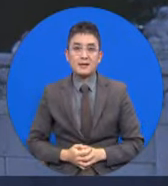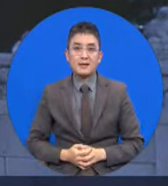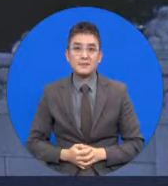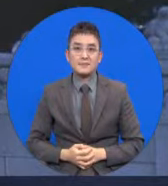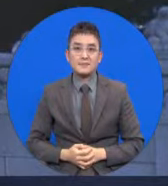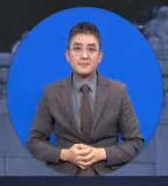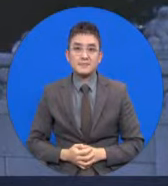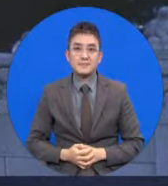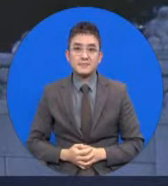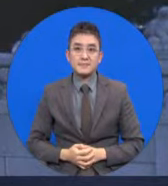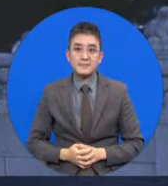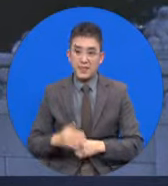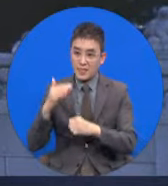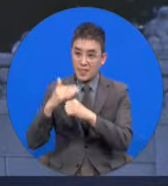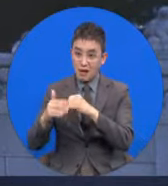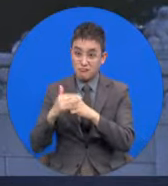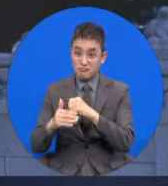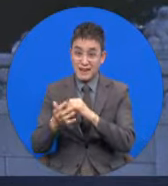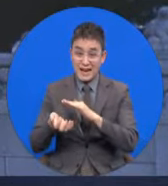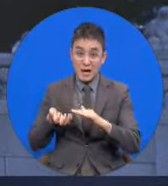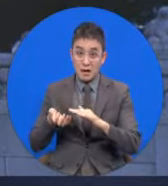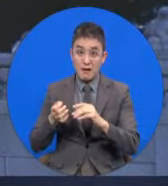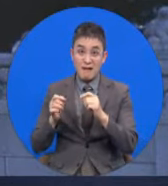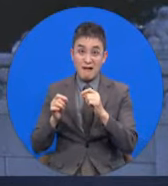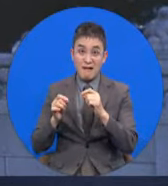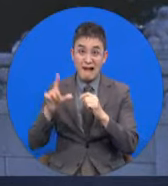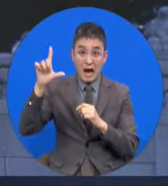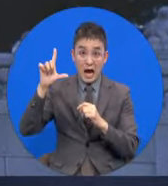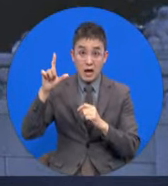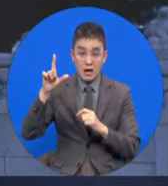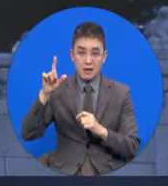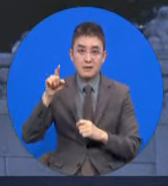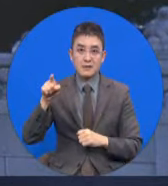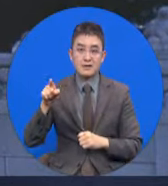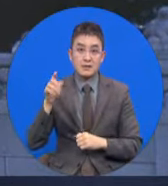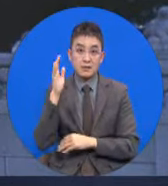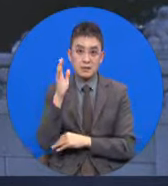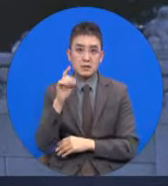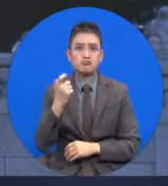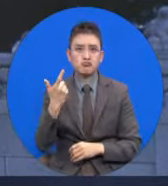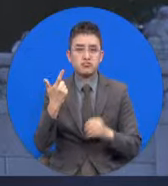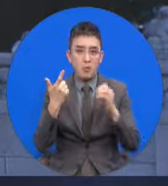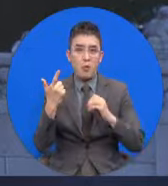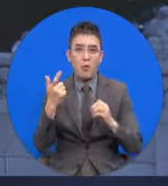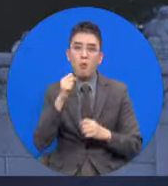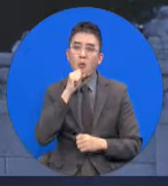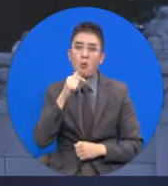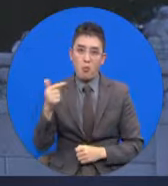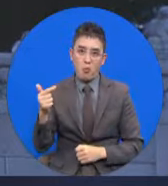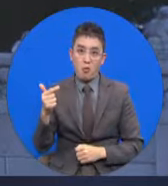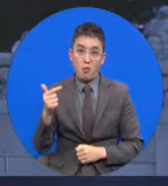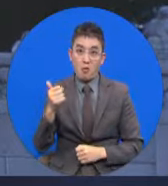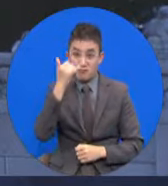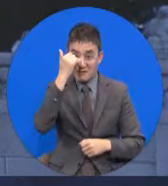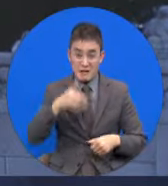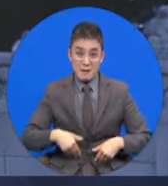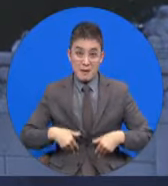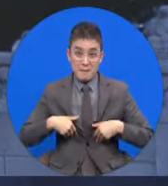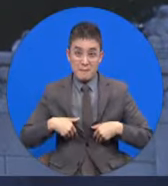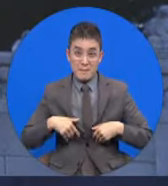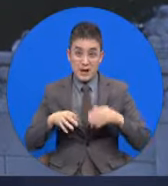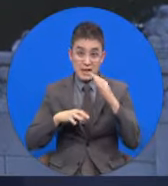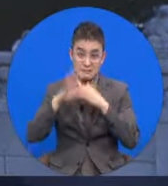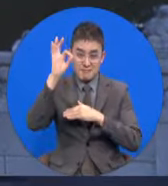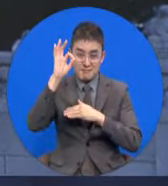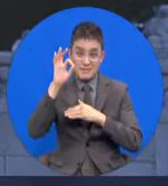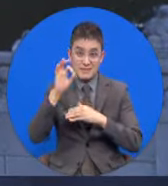아까 잠깐 대구가 가장 많은 투표를 하고 있었는데 여전히 대구는 16.0%로 높고요. 충남이 지금 오전부터